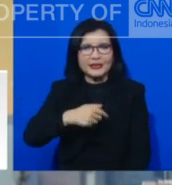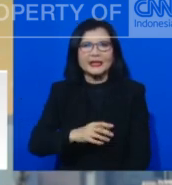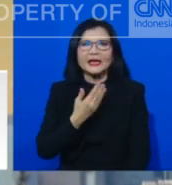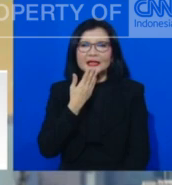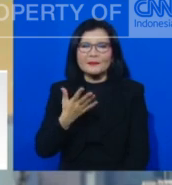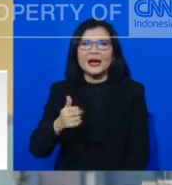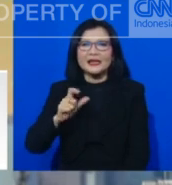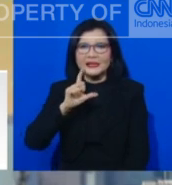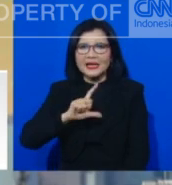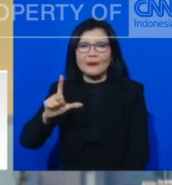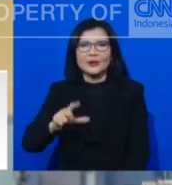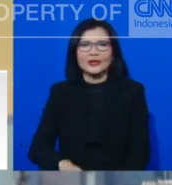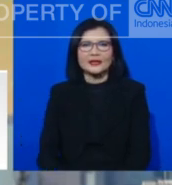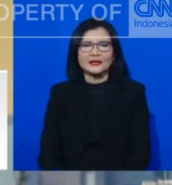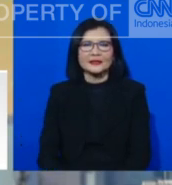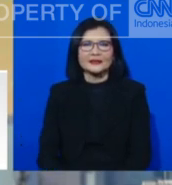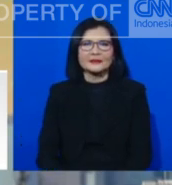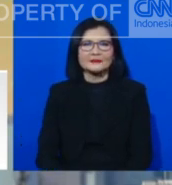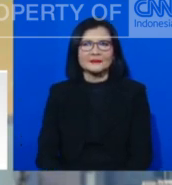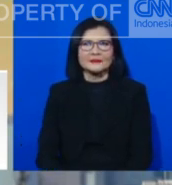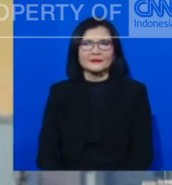gandhira Pratama reporter selama bertugas kembali